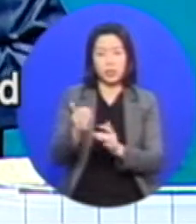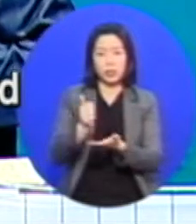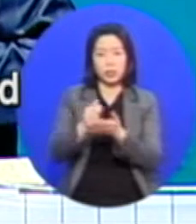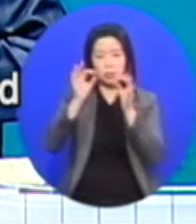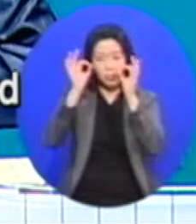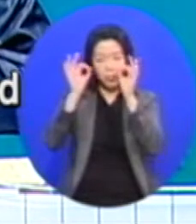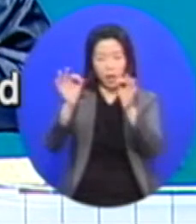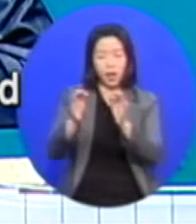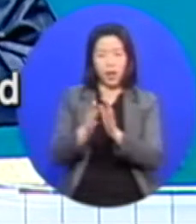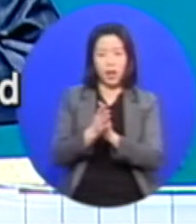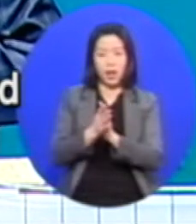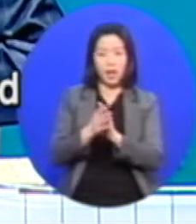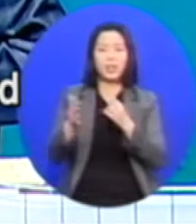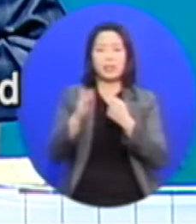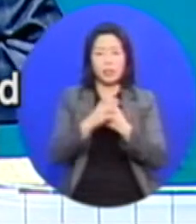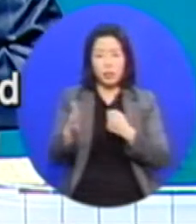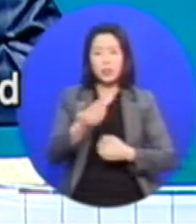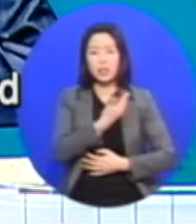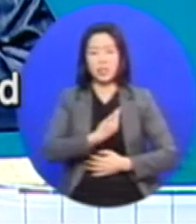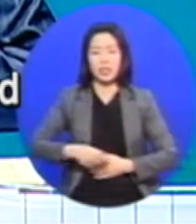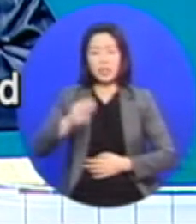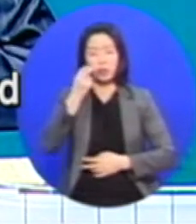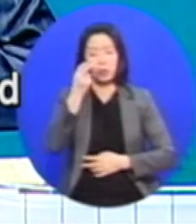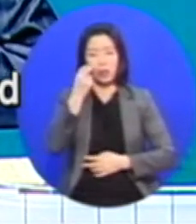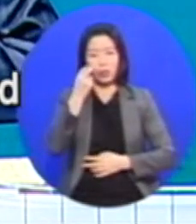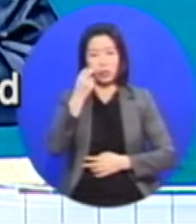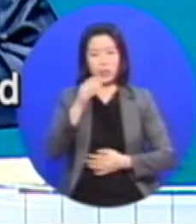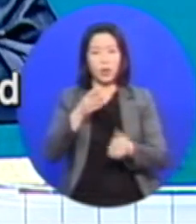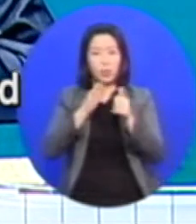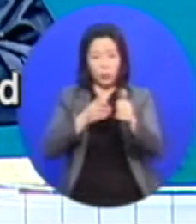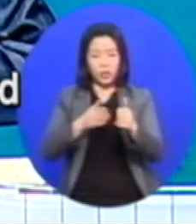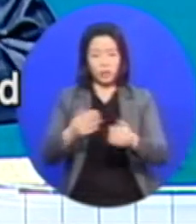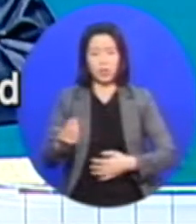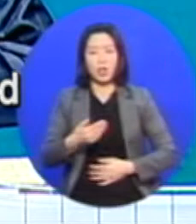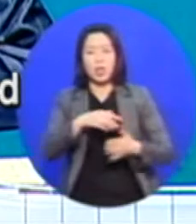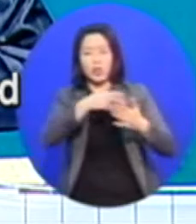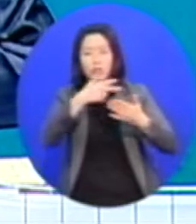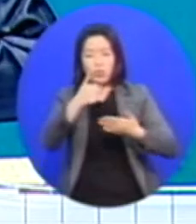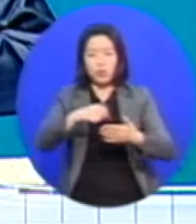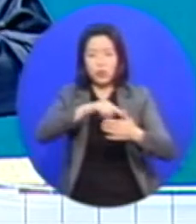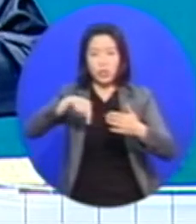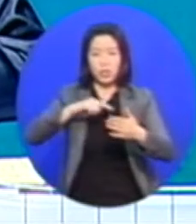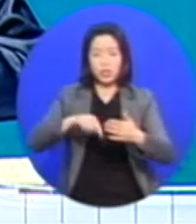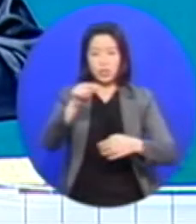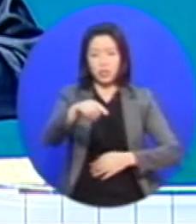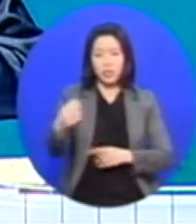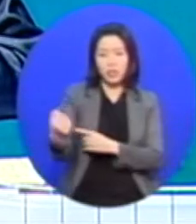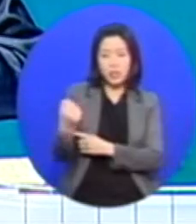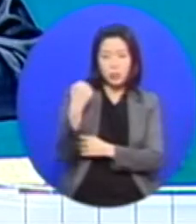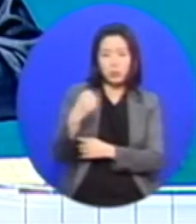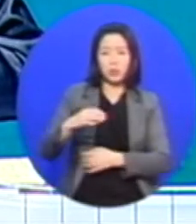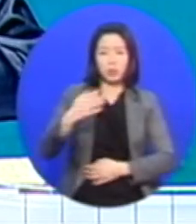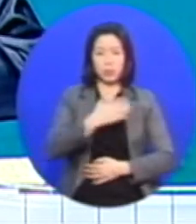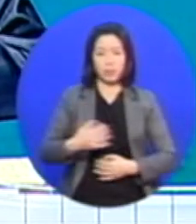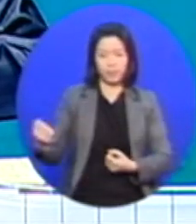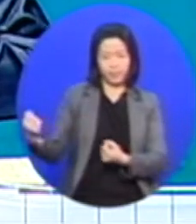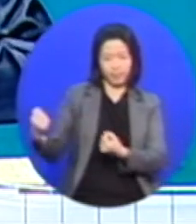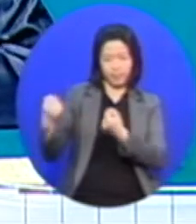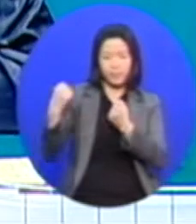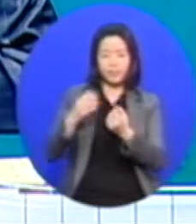그래서 사도 바울이 권 한겁니다 주 안에서와 그 심에 능력으로 간걸 하여 지구